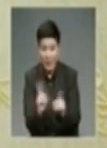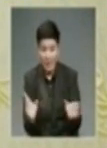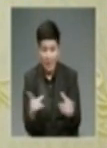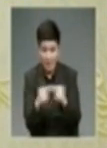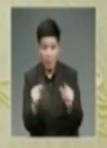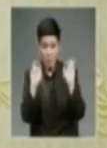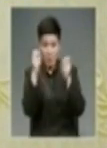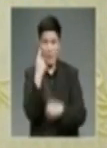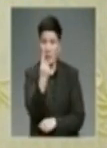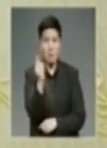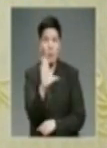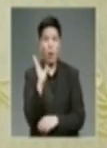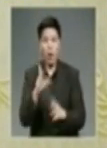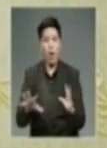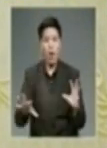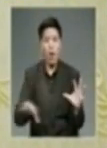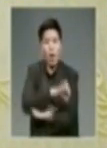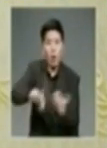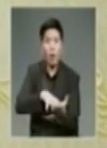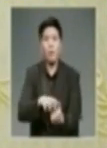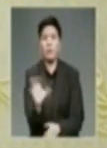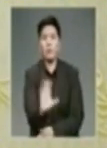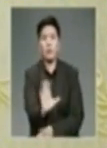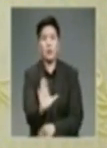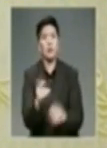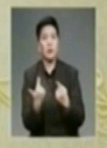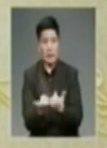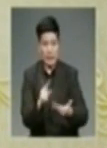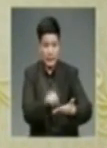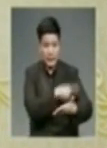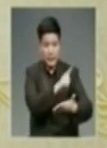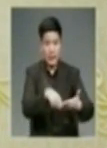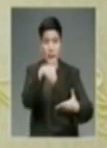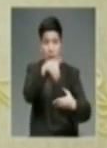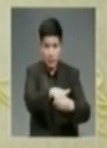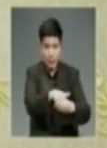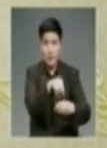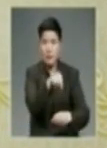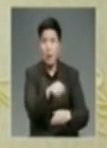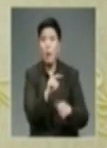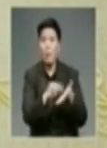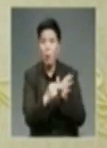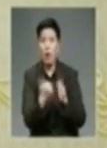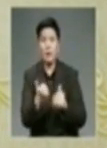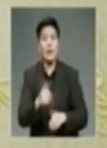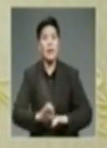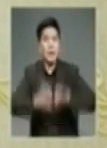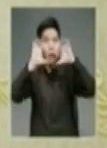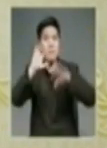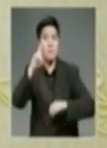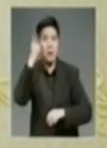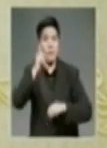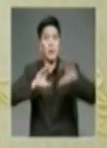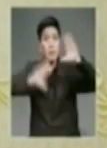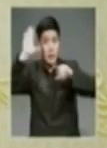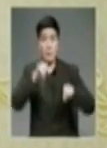ายคนพยายามจะให้มันปนเปกันไปหมดอ่ะนะการเลือกตั้งมันเป็นเรื่องของกิจกรรมที่จะให้ได้มาซึ่งรัฐบาลที่เป็นประชาธิปไต